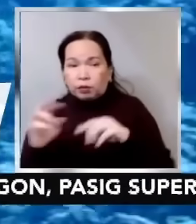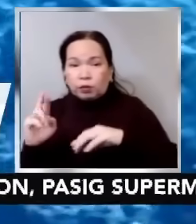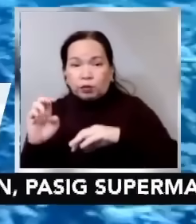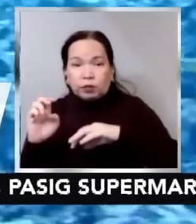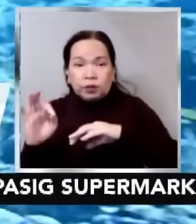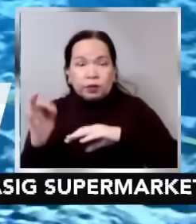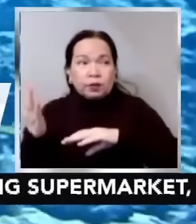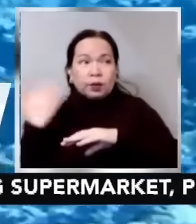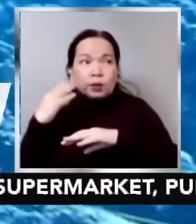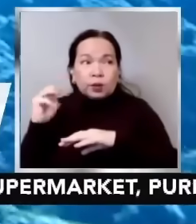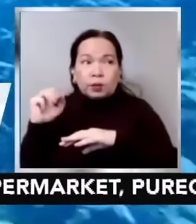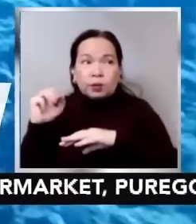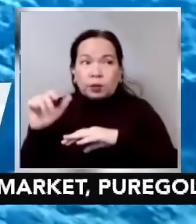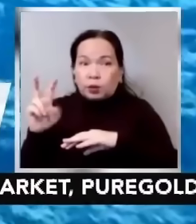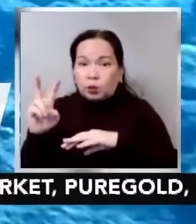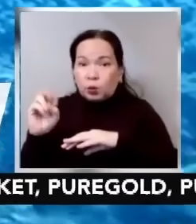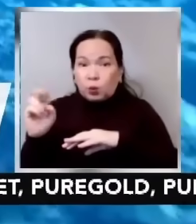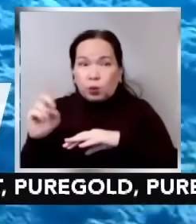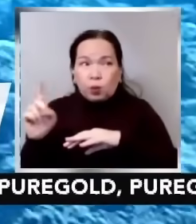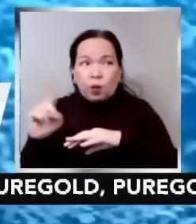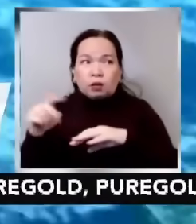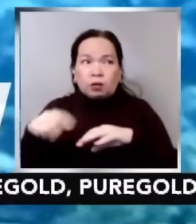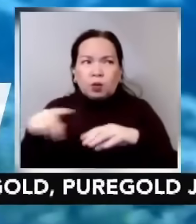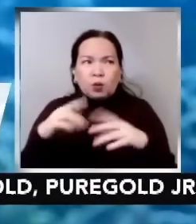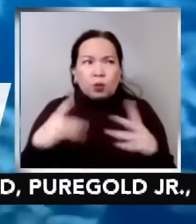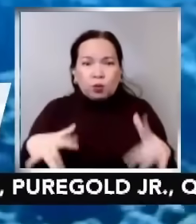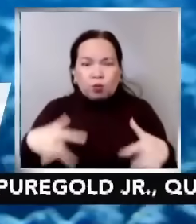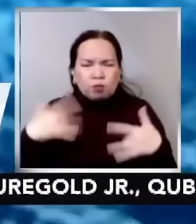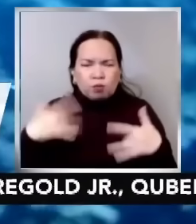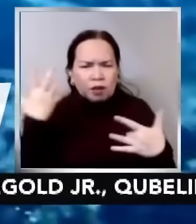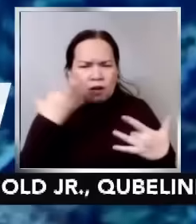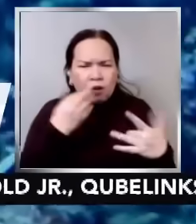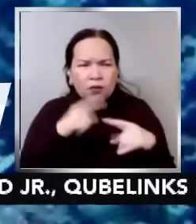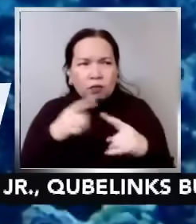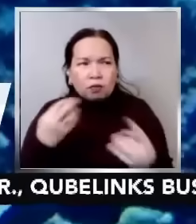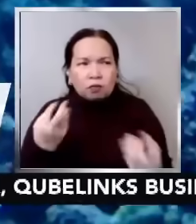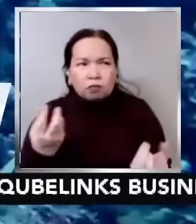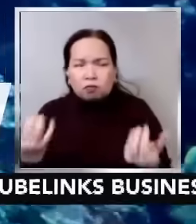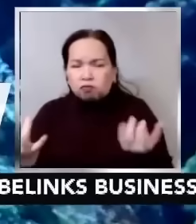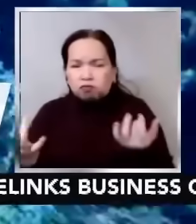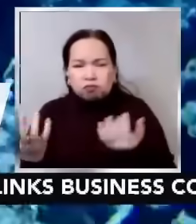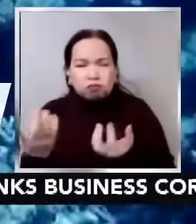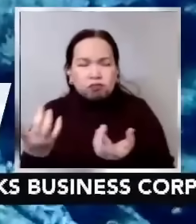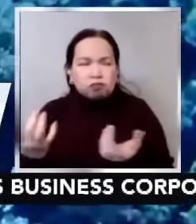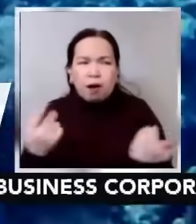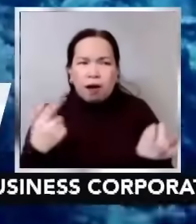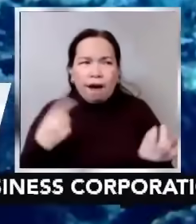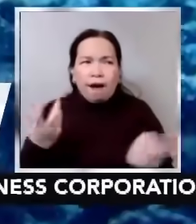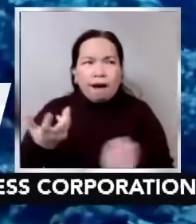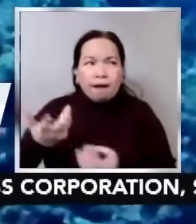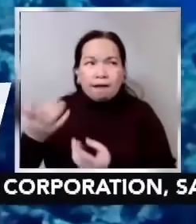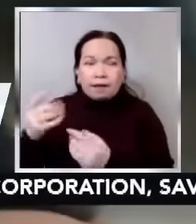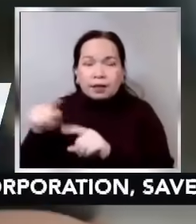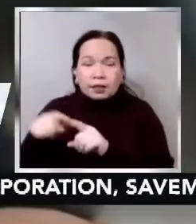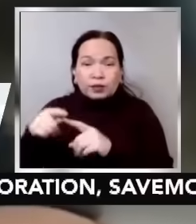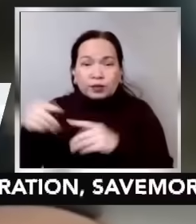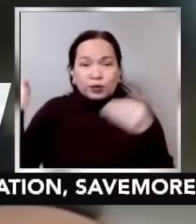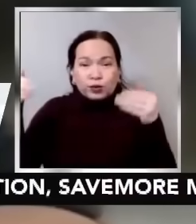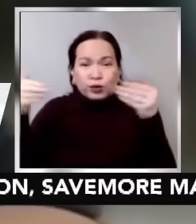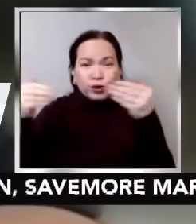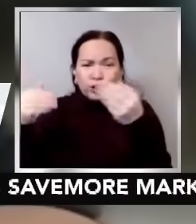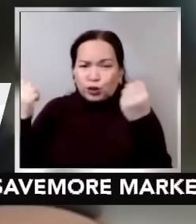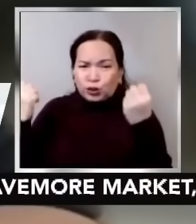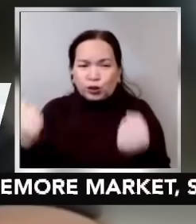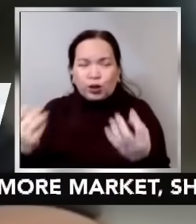2021. Masigla at buhay na buhay pa noon ang makakapal ng mga corals na pinamumugaran ng iba't ibang klaseng isda.